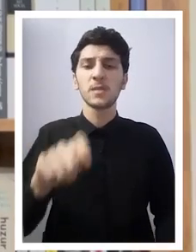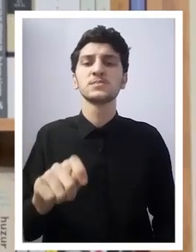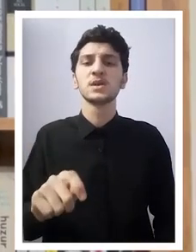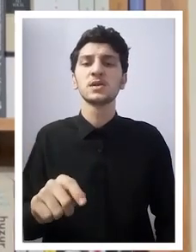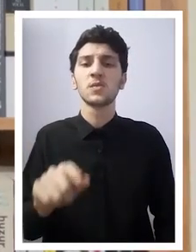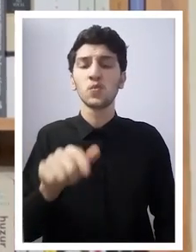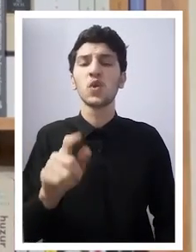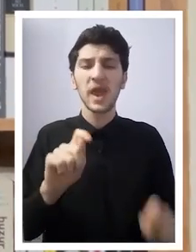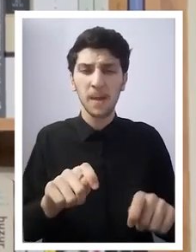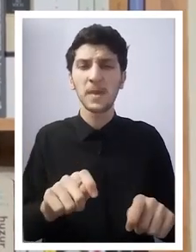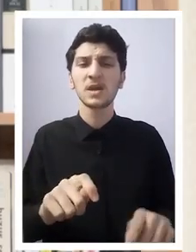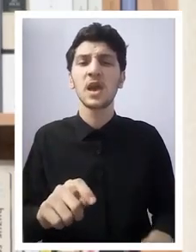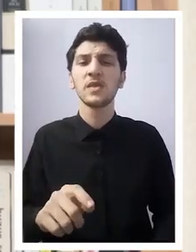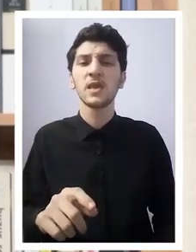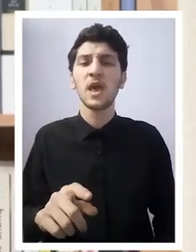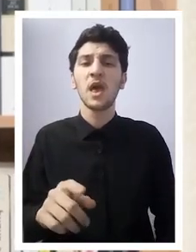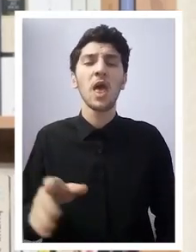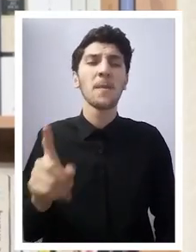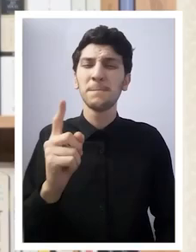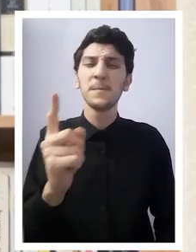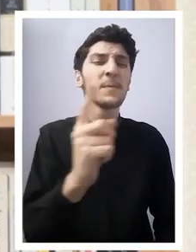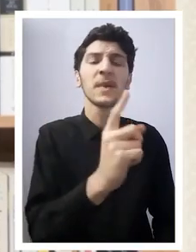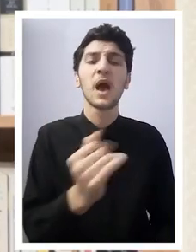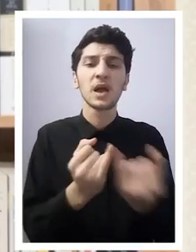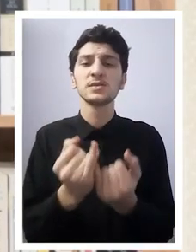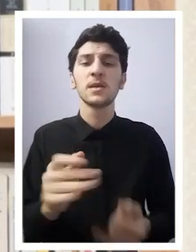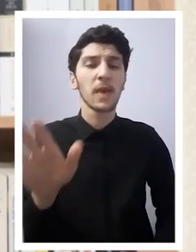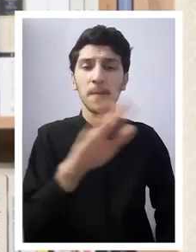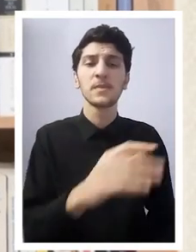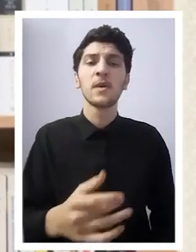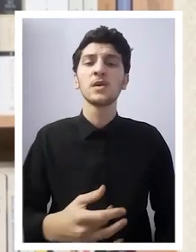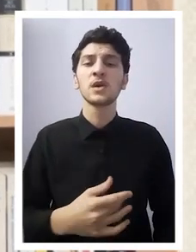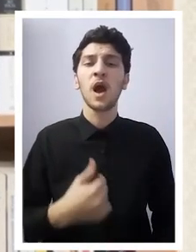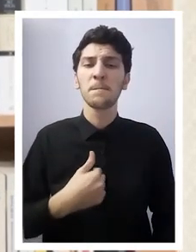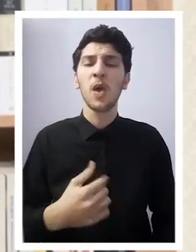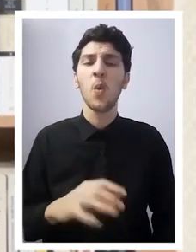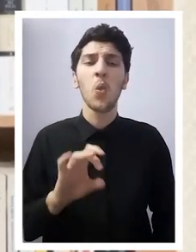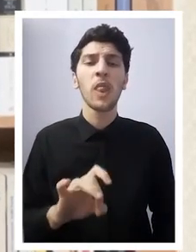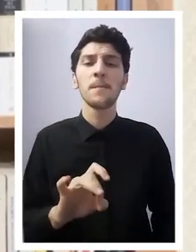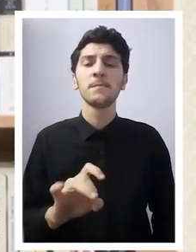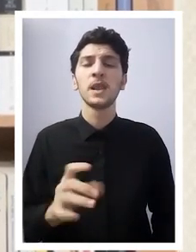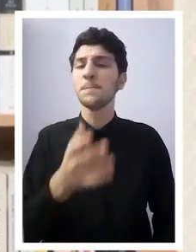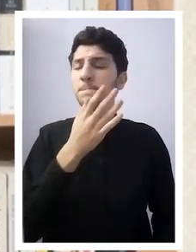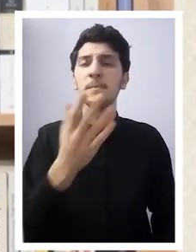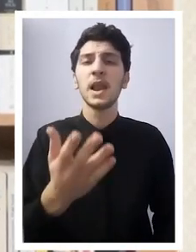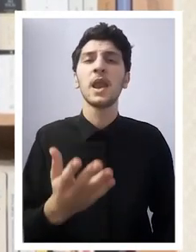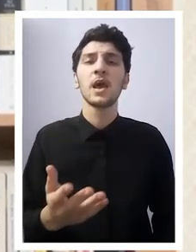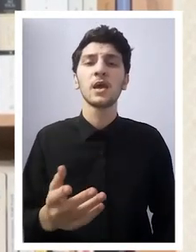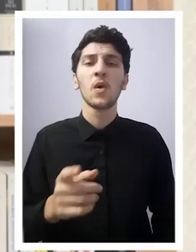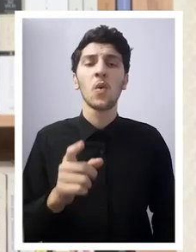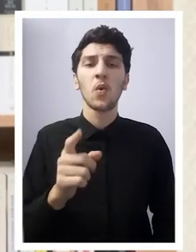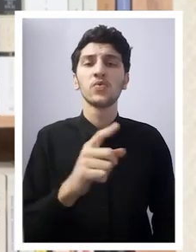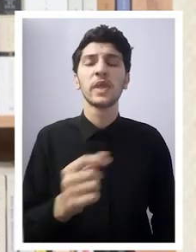başaracağız. Ve bunu yaparken her bir kardeşimizi kendi canımızdan aziz bilerek